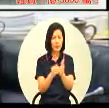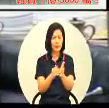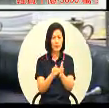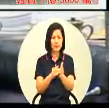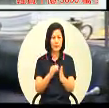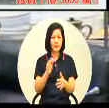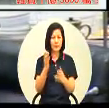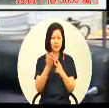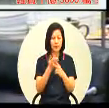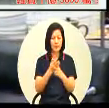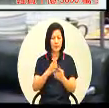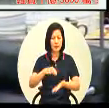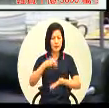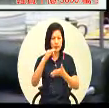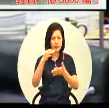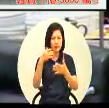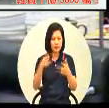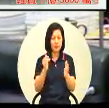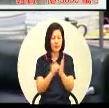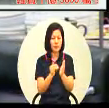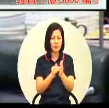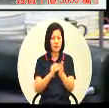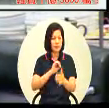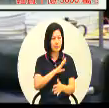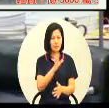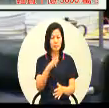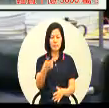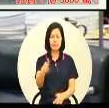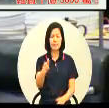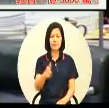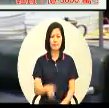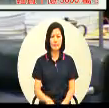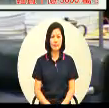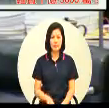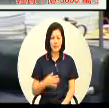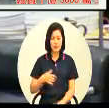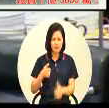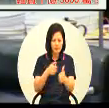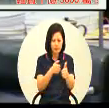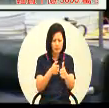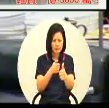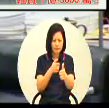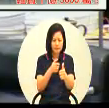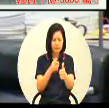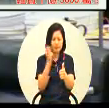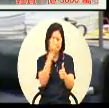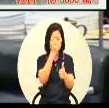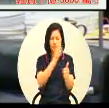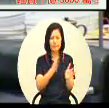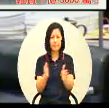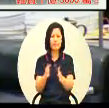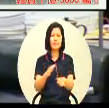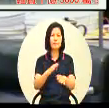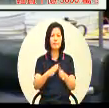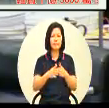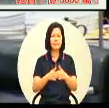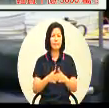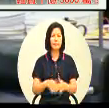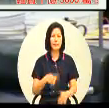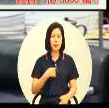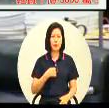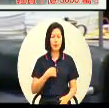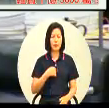会提案完，不是这样就结束了，我会做追踪管理。本席要了解到